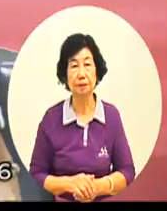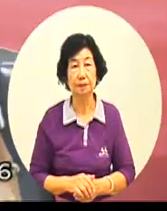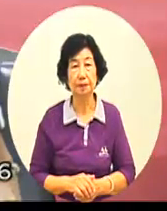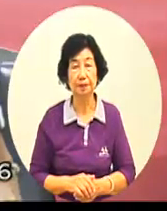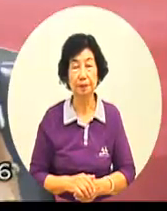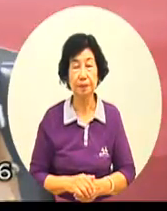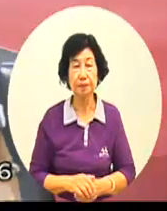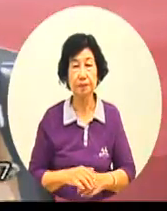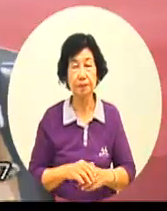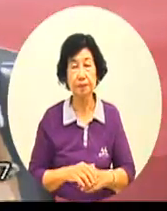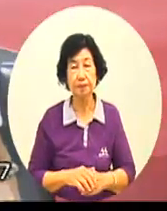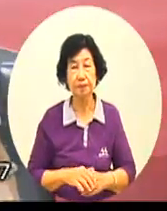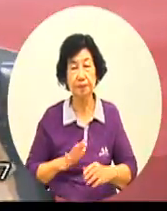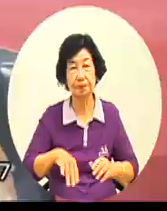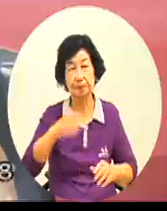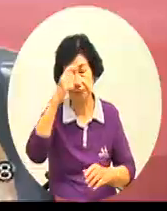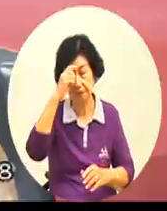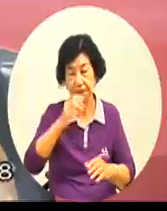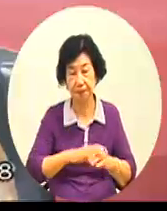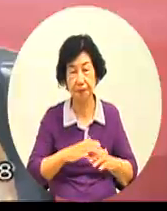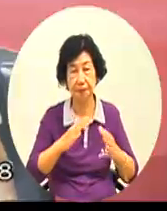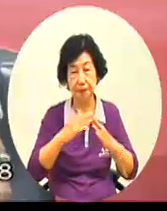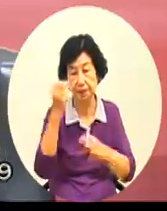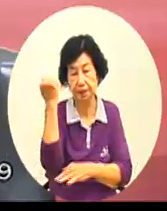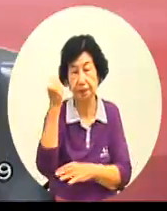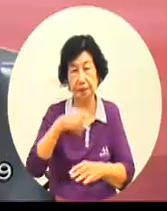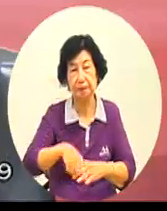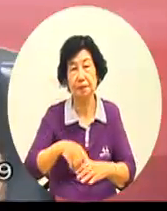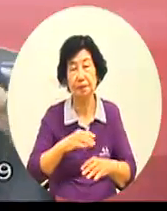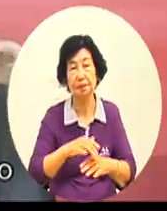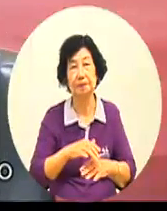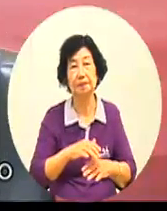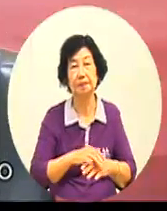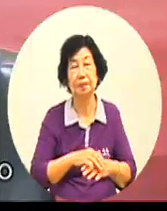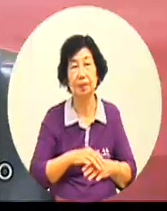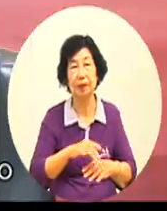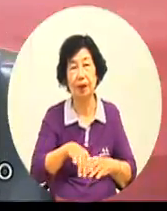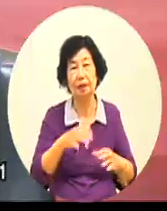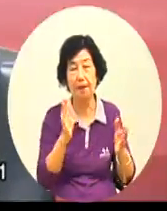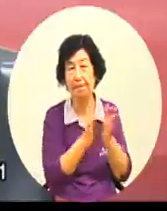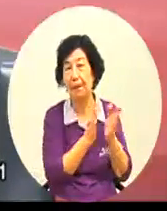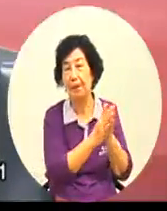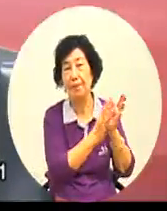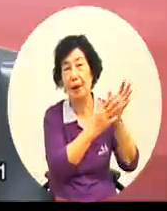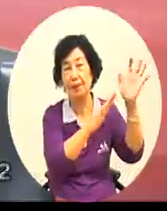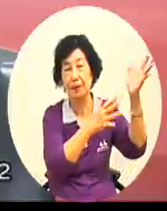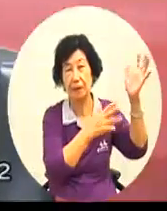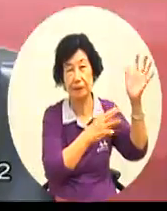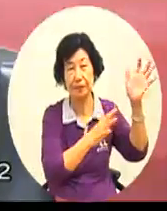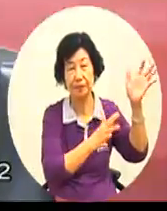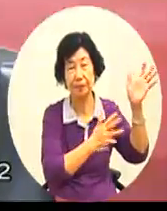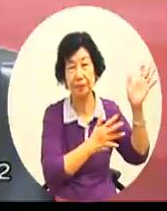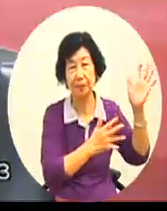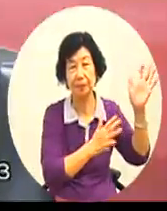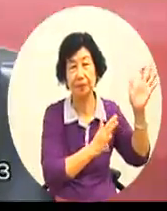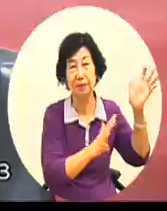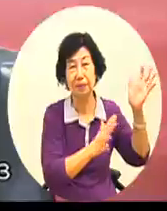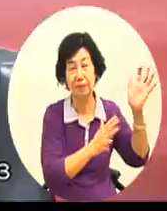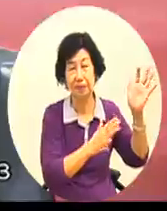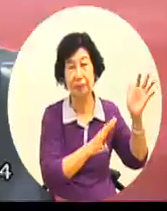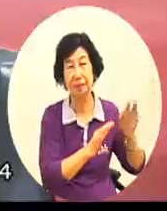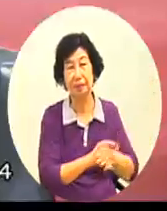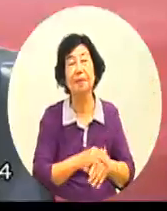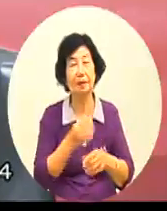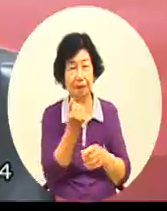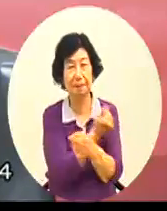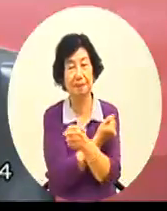府的团队，还有在旁边的，给我们殡仪局鼓声，热情的鼓励掌声，谢谢他。哇，你们辛